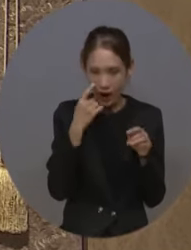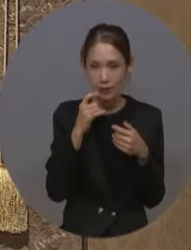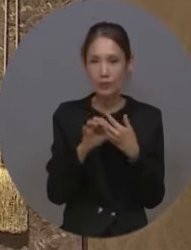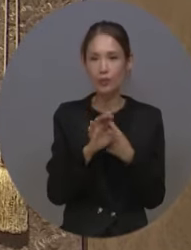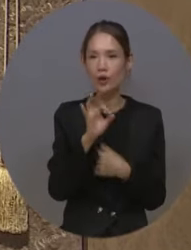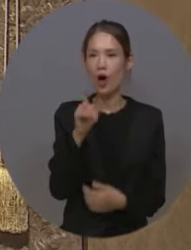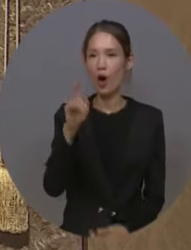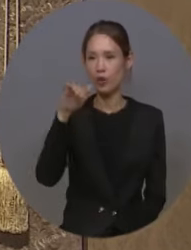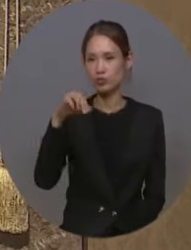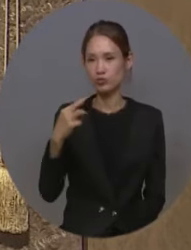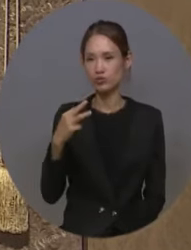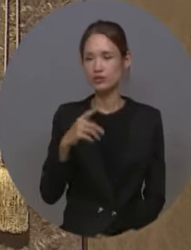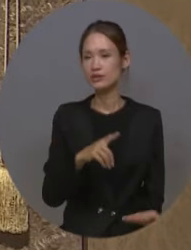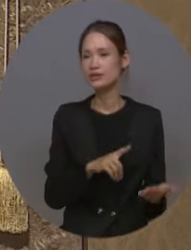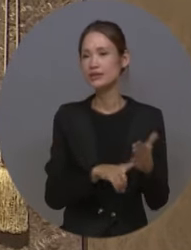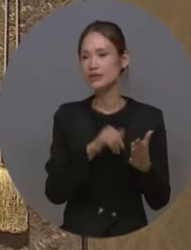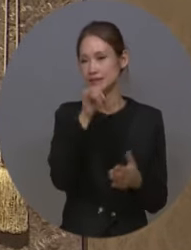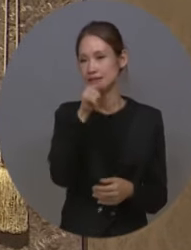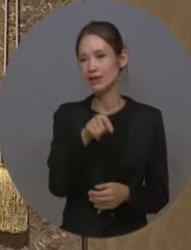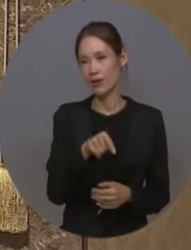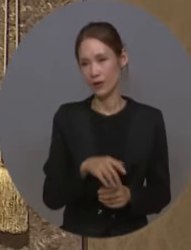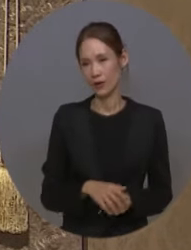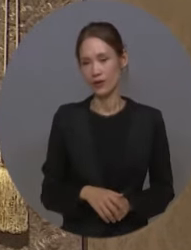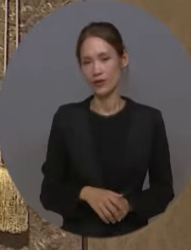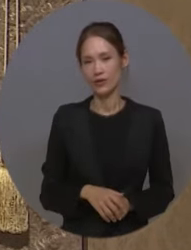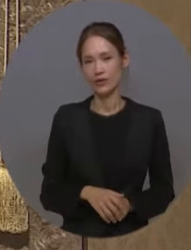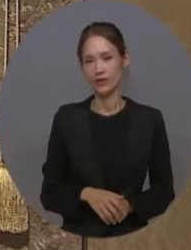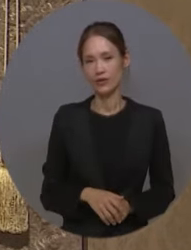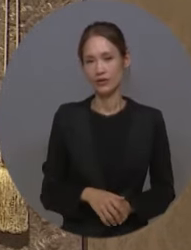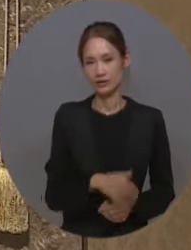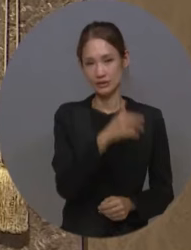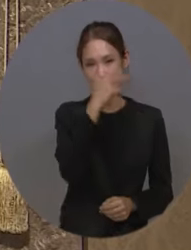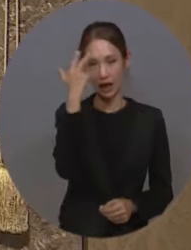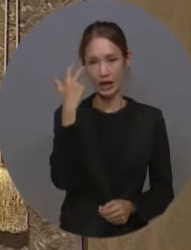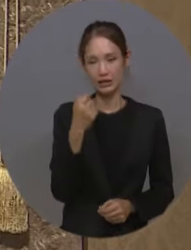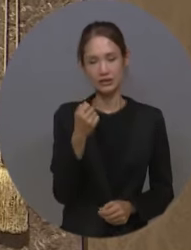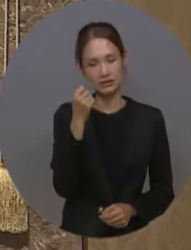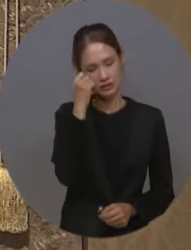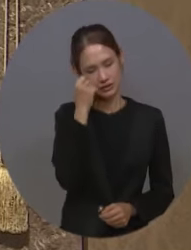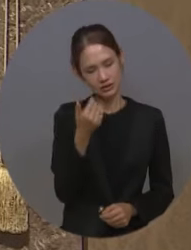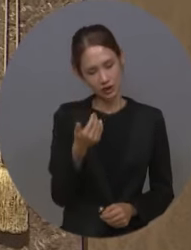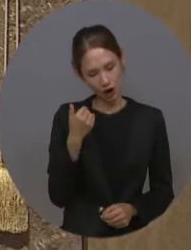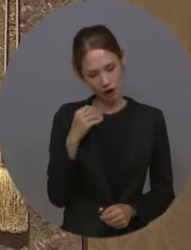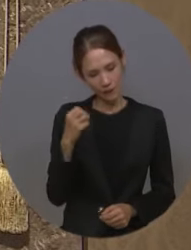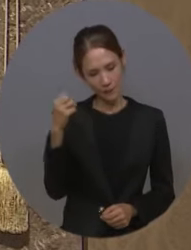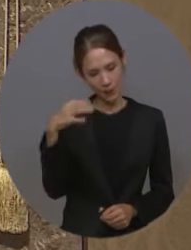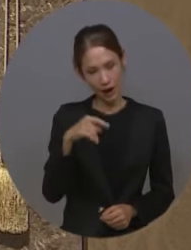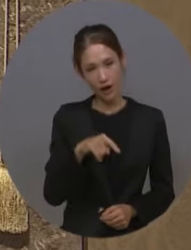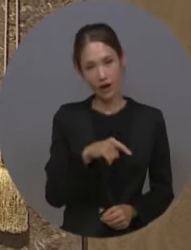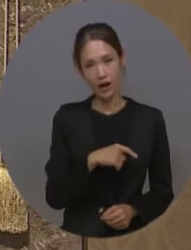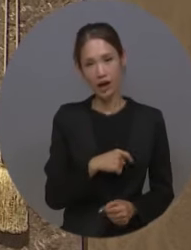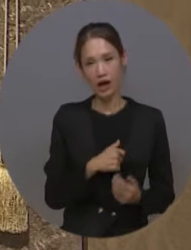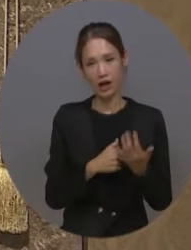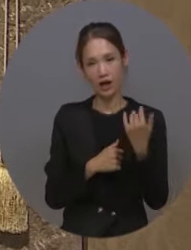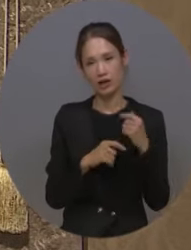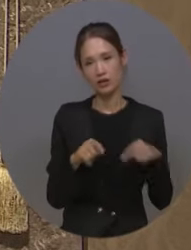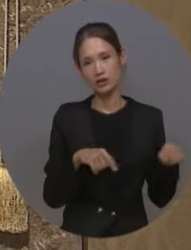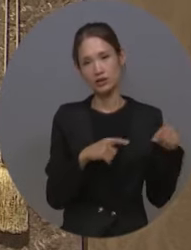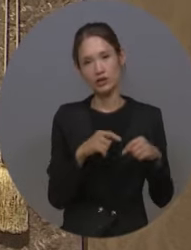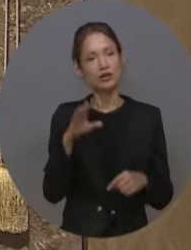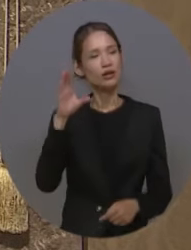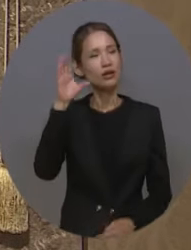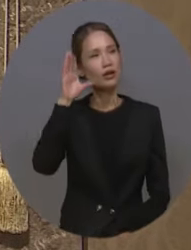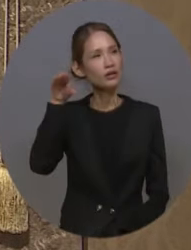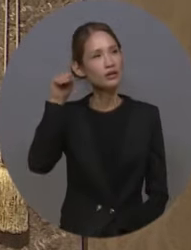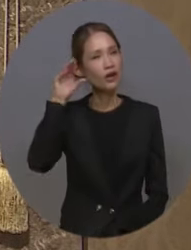어플도 되게 많아요 꼭 그래서 어 자기전에 펴놓고 맘 3 얘가 불이 도금을 하고 이제 들어 보는